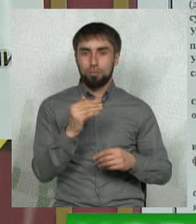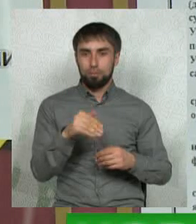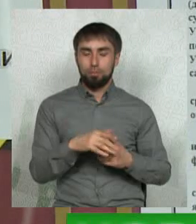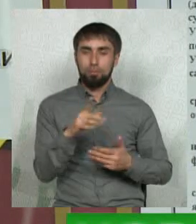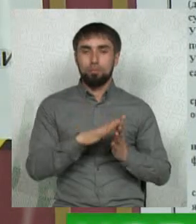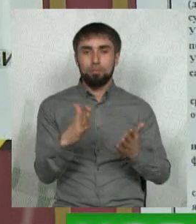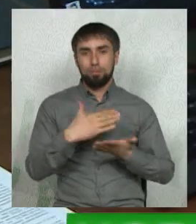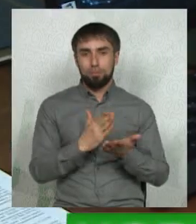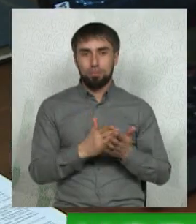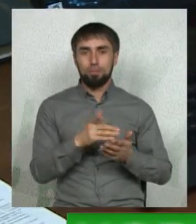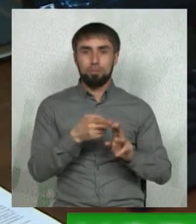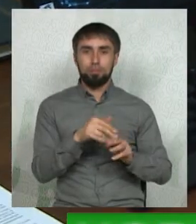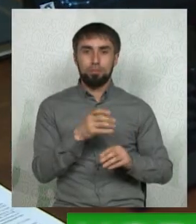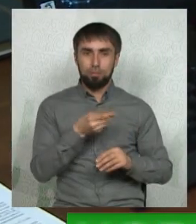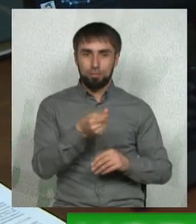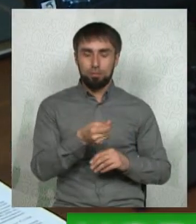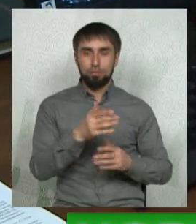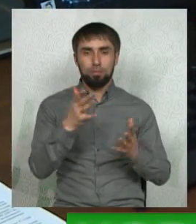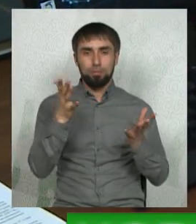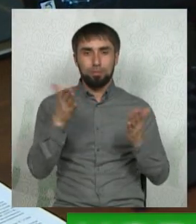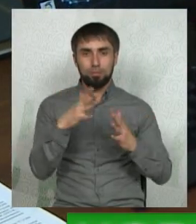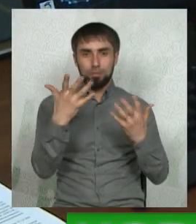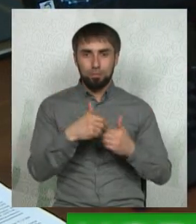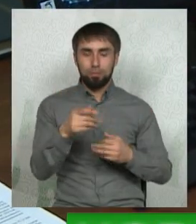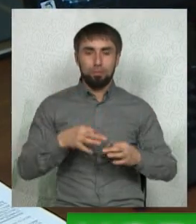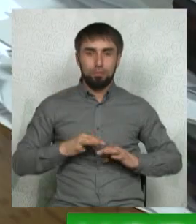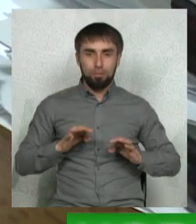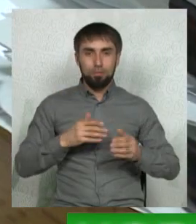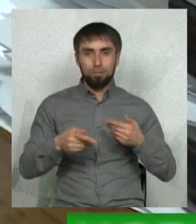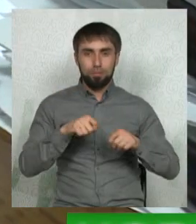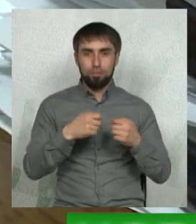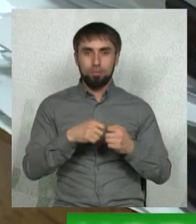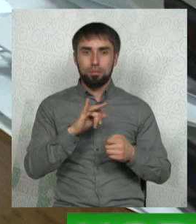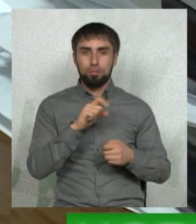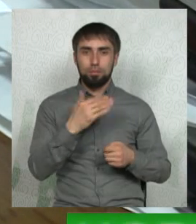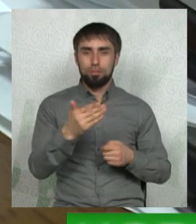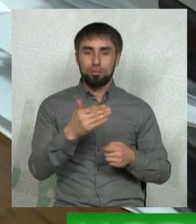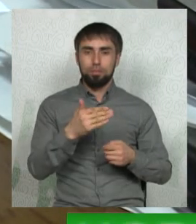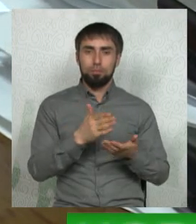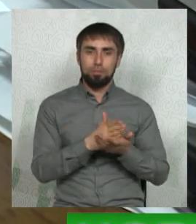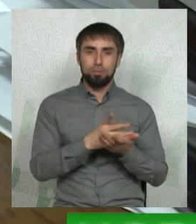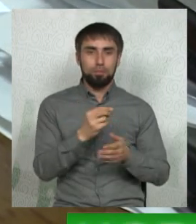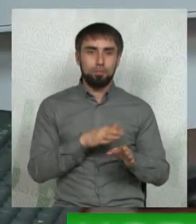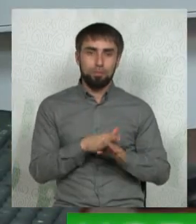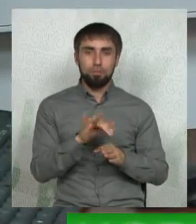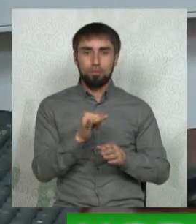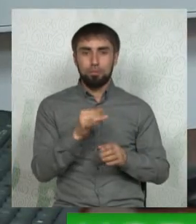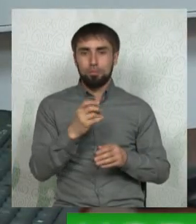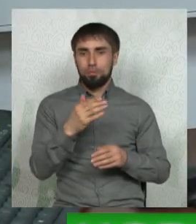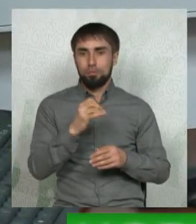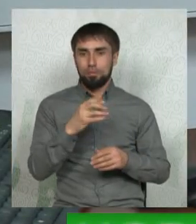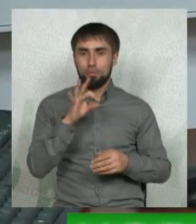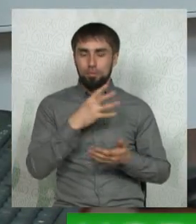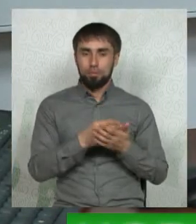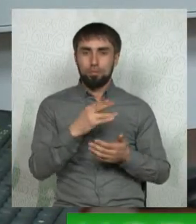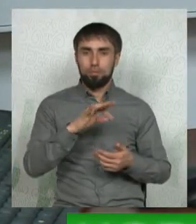из них уже добровольно оплачена. Основное количество выявленных прокурорами нарушений связано с представлением служащими неполных и недостоверных сведений о